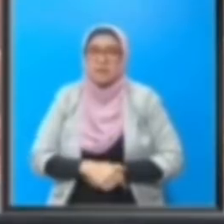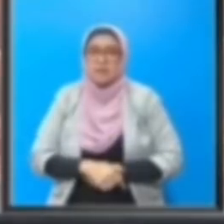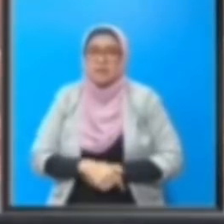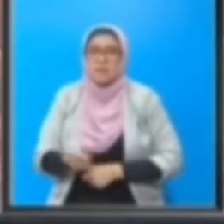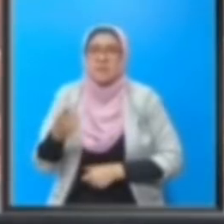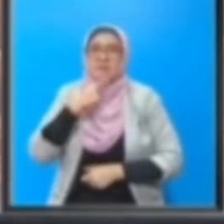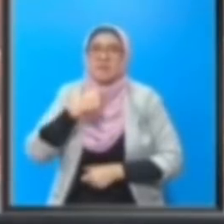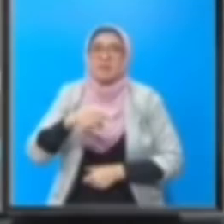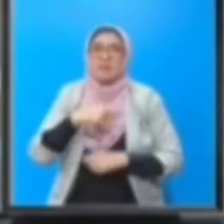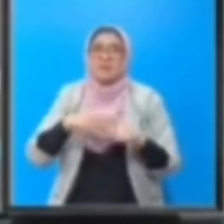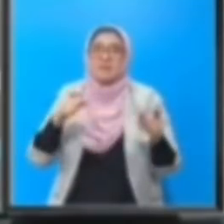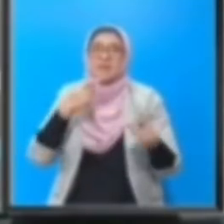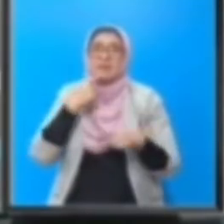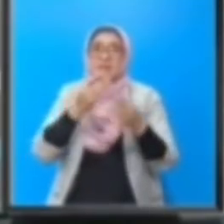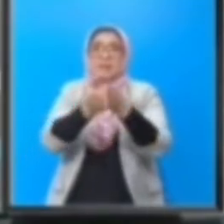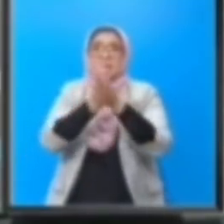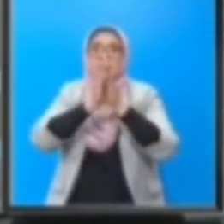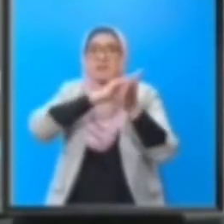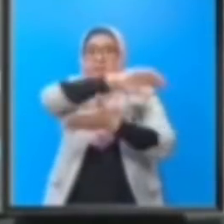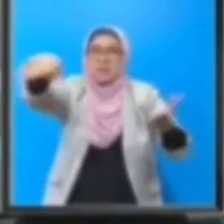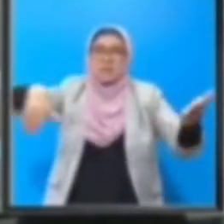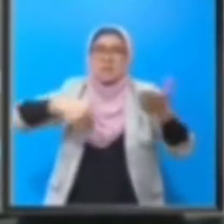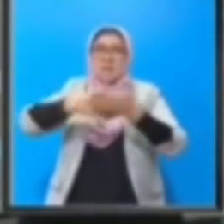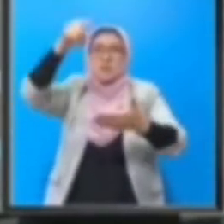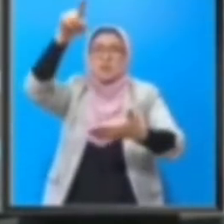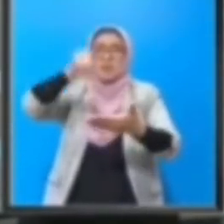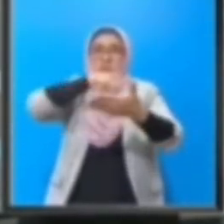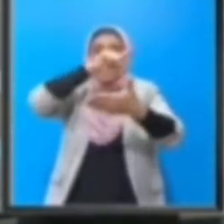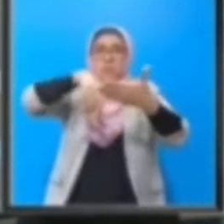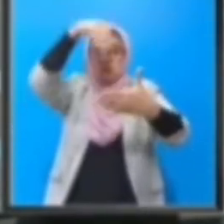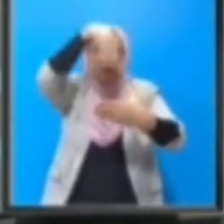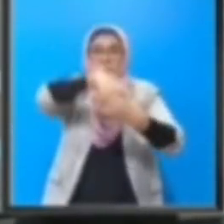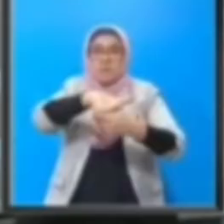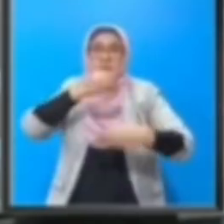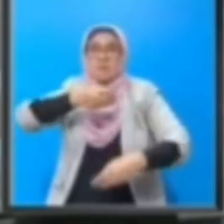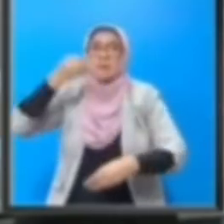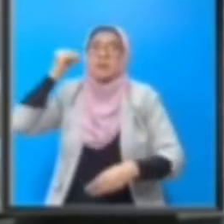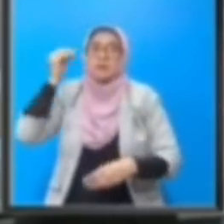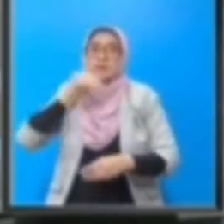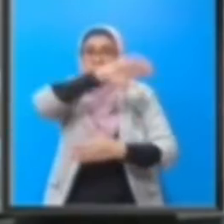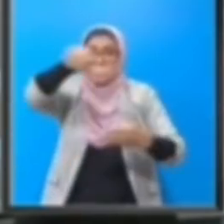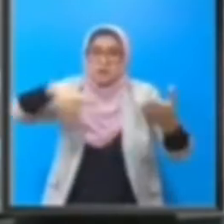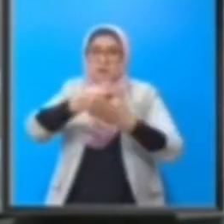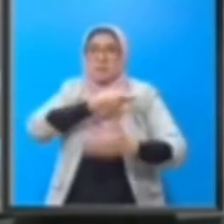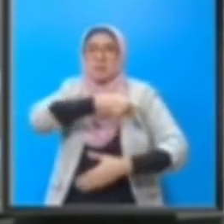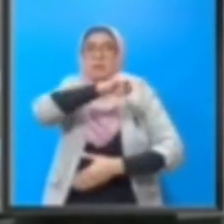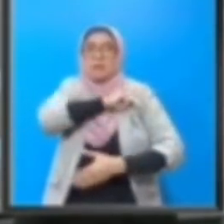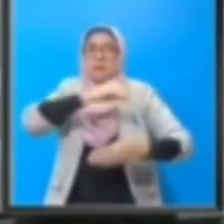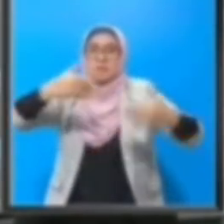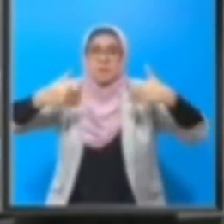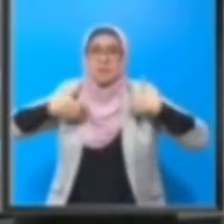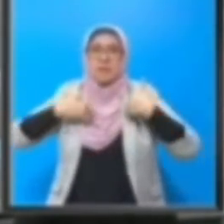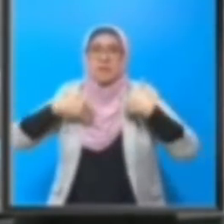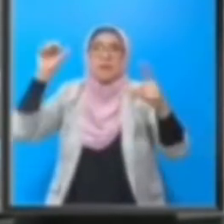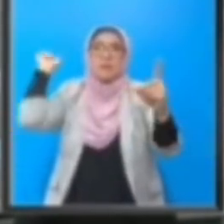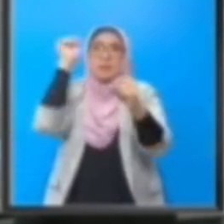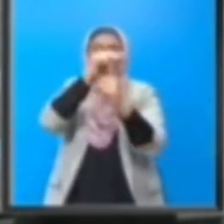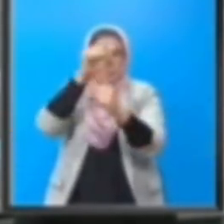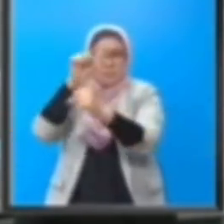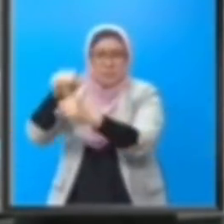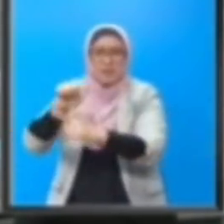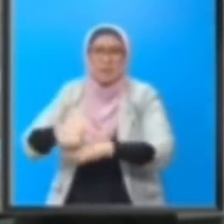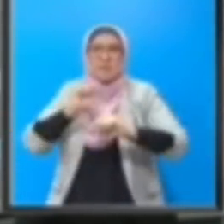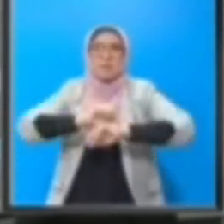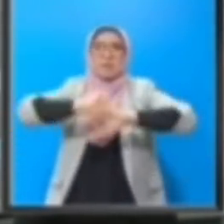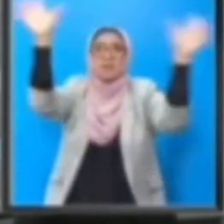undi balik semua kementerian. Ada penipuan. Undi balik semua kementerian. Ada penipuan. Saya minta semua undi-undi